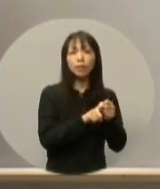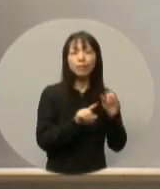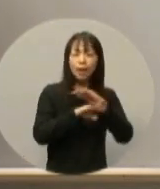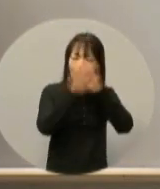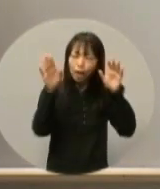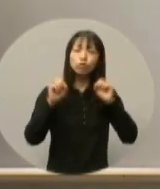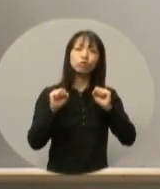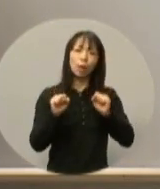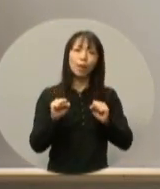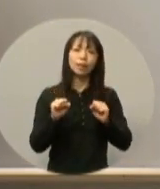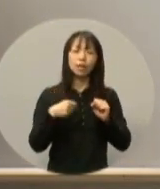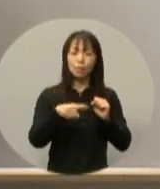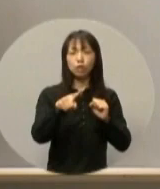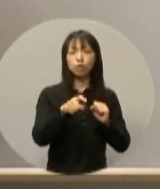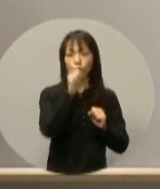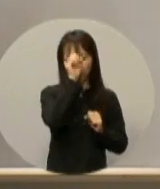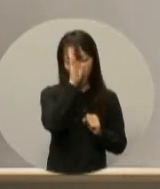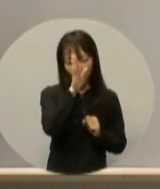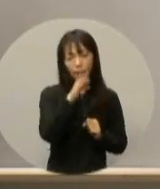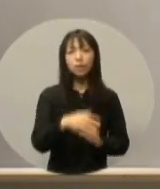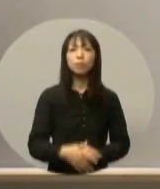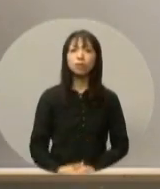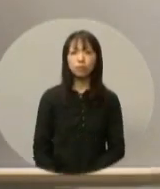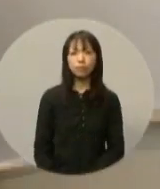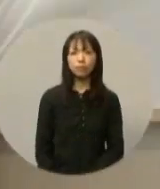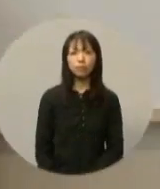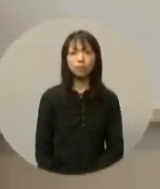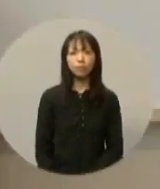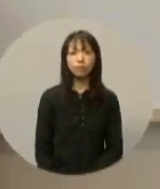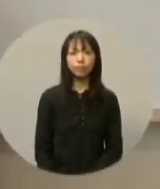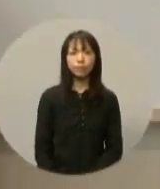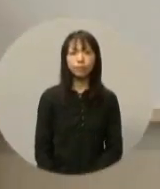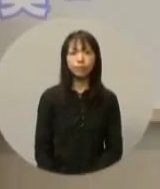発達と頑張っていきたいと思いますよろしくお願いします